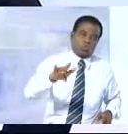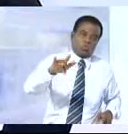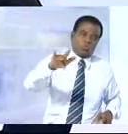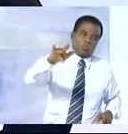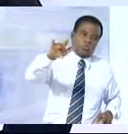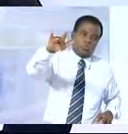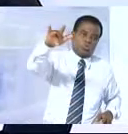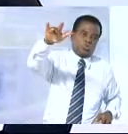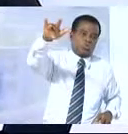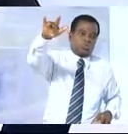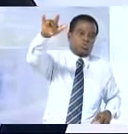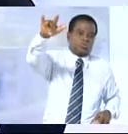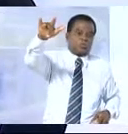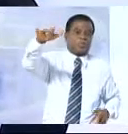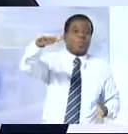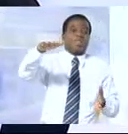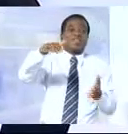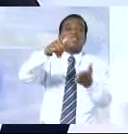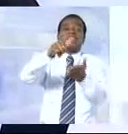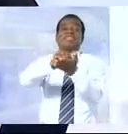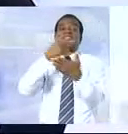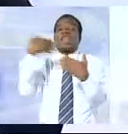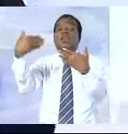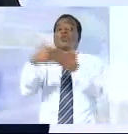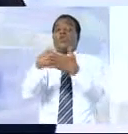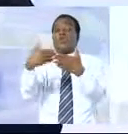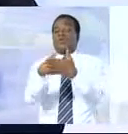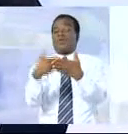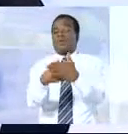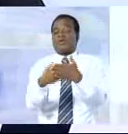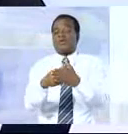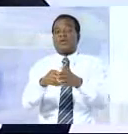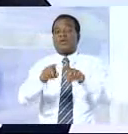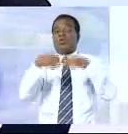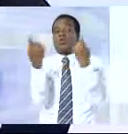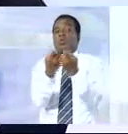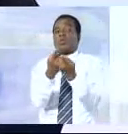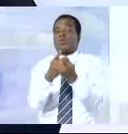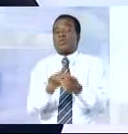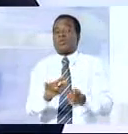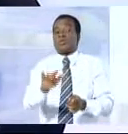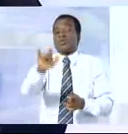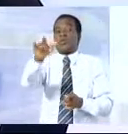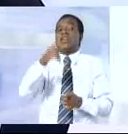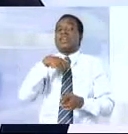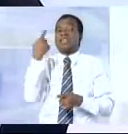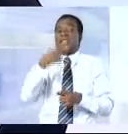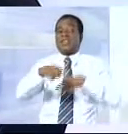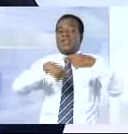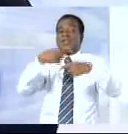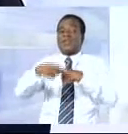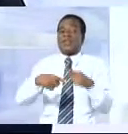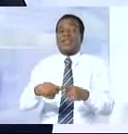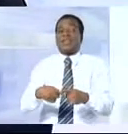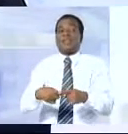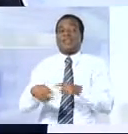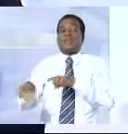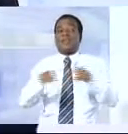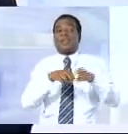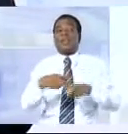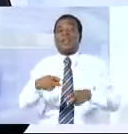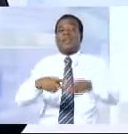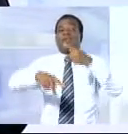Abidjan. Elle vient s'ajouter aux compagnies qui se sont installées en Côte d'Ivoire depuis le début de l'année. Le directeur commercial et marketing de l'entreprise a animé avec